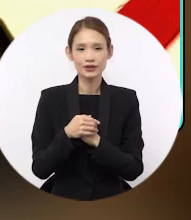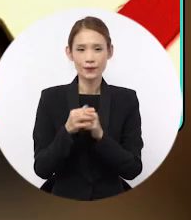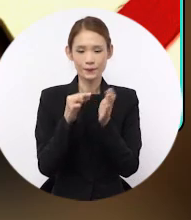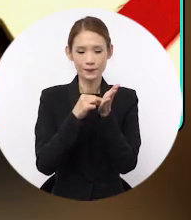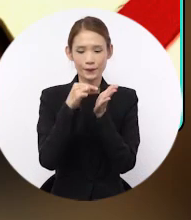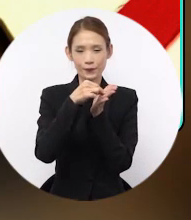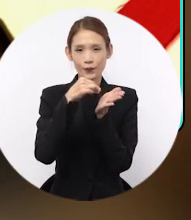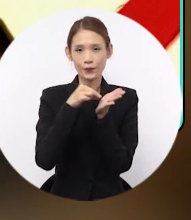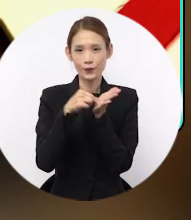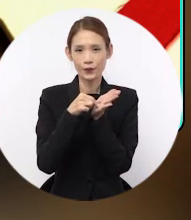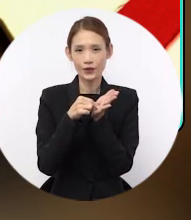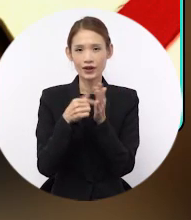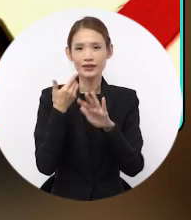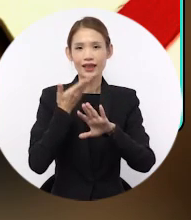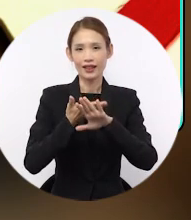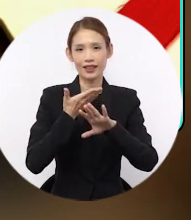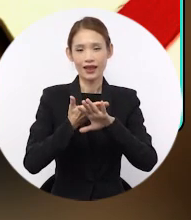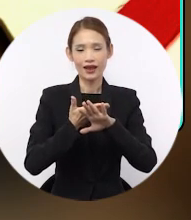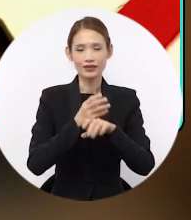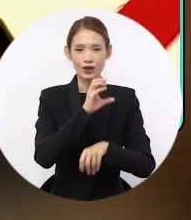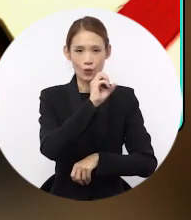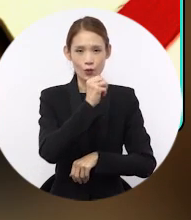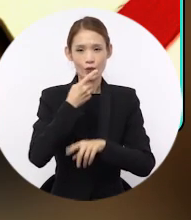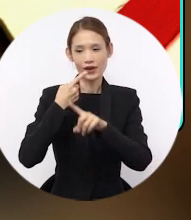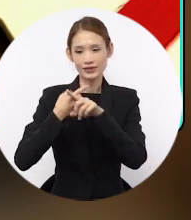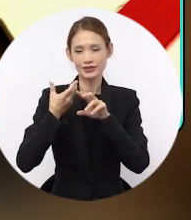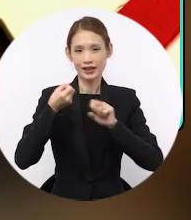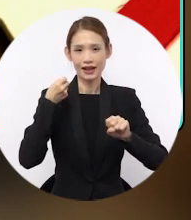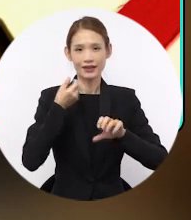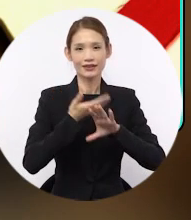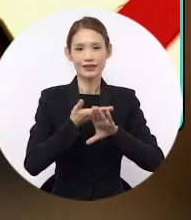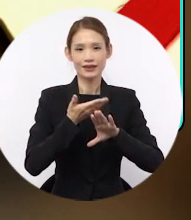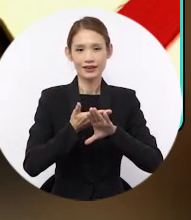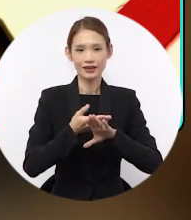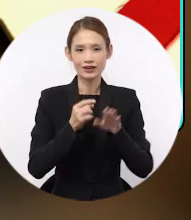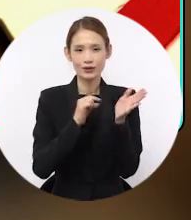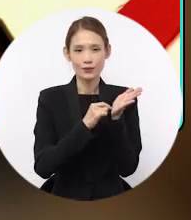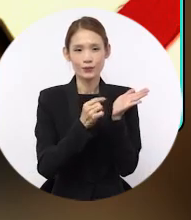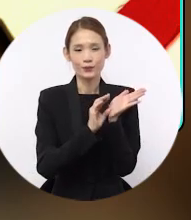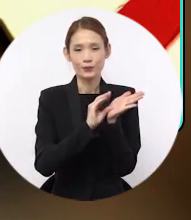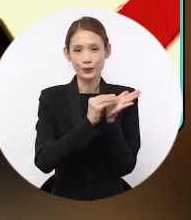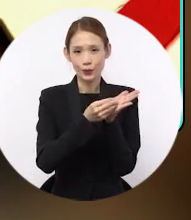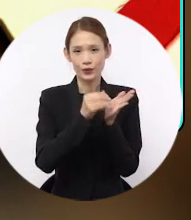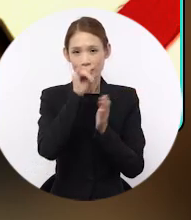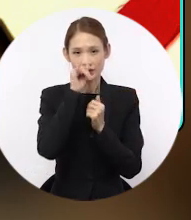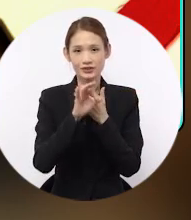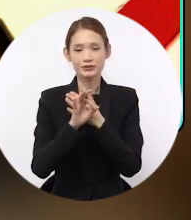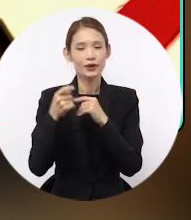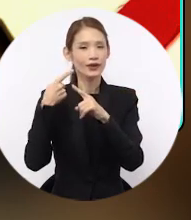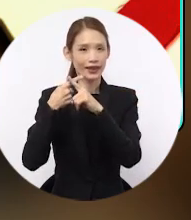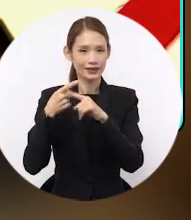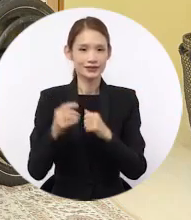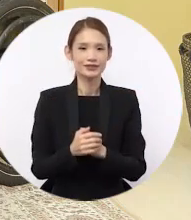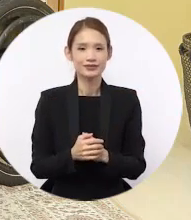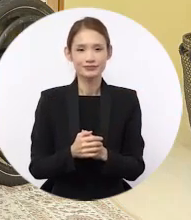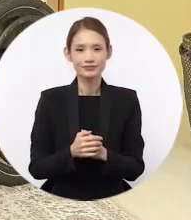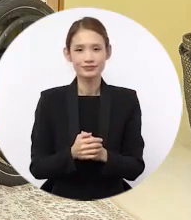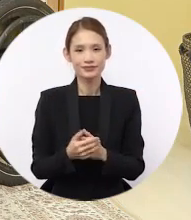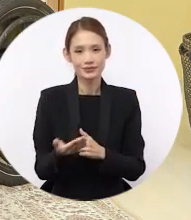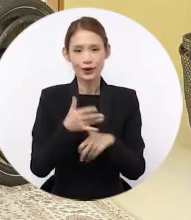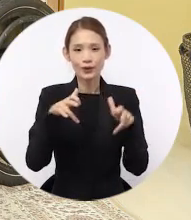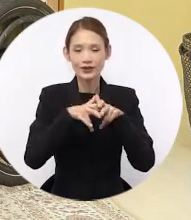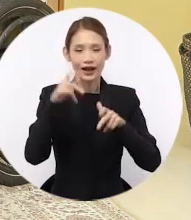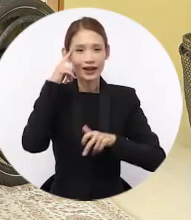뭔가 붙여놔가지고 볼록볼록하게 튀어나와 있어요. 그래서 장치가 있기 때문에 볼록 튀어나온 데는 X. 네. 평평한 데는 O.